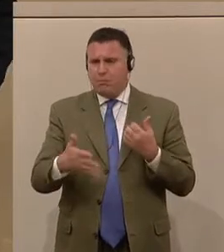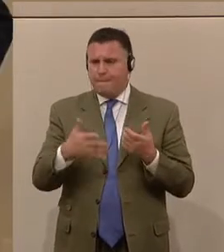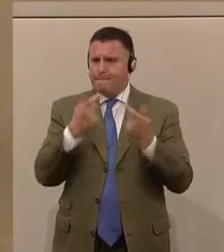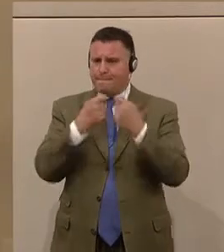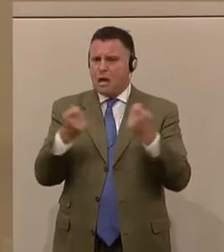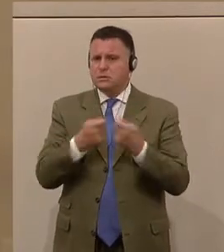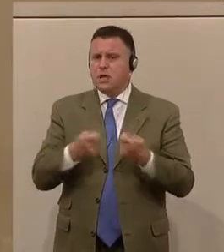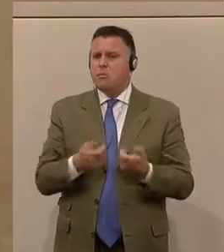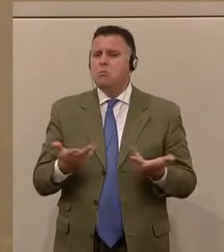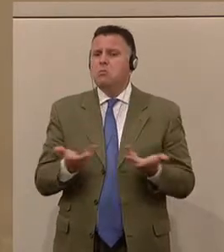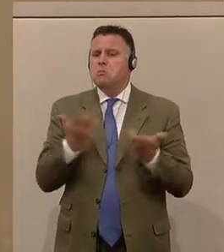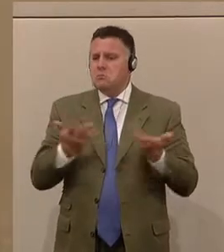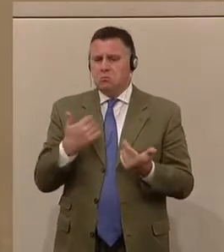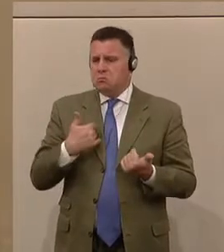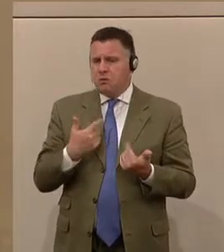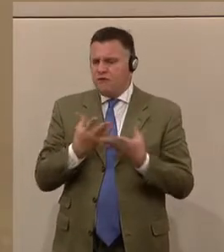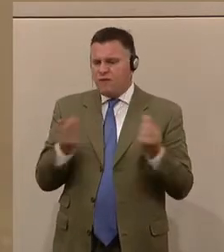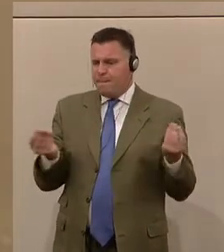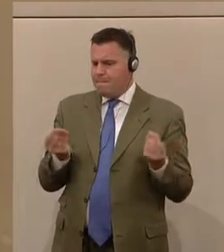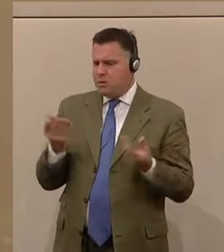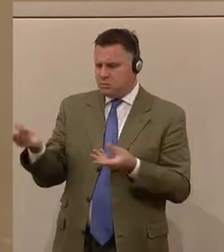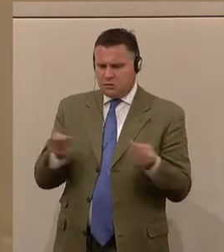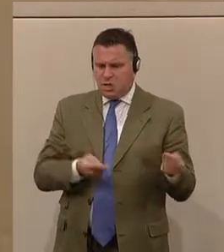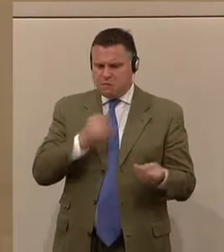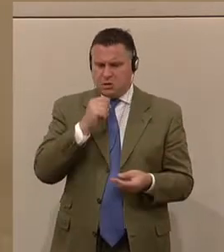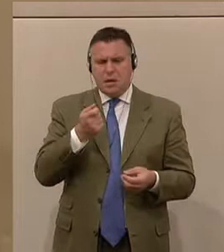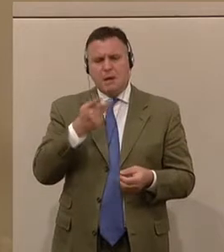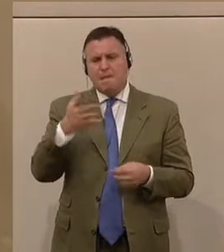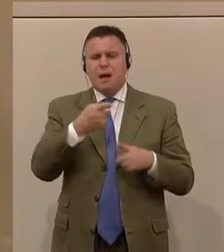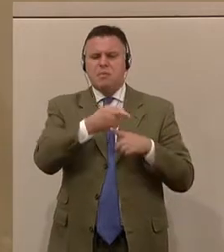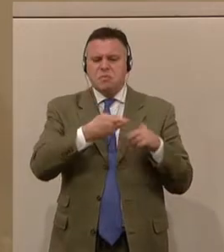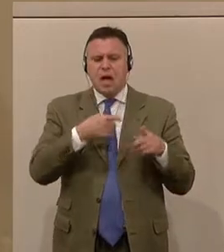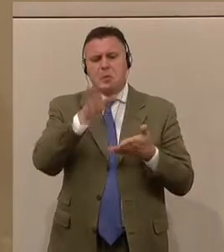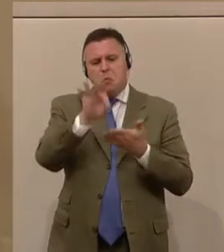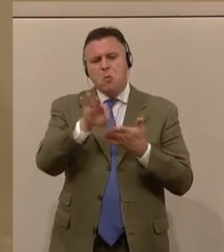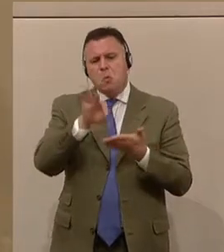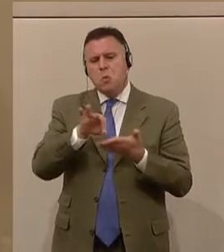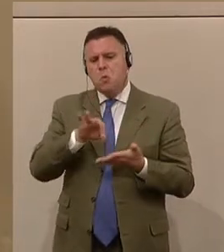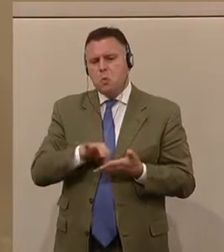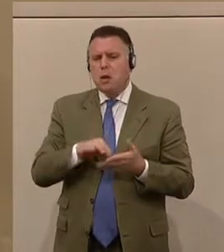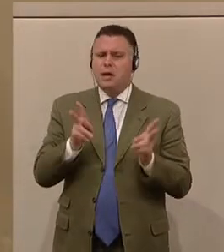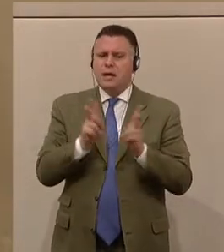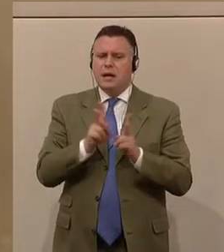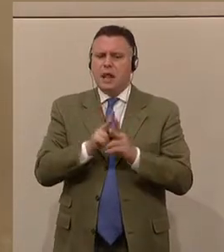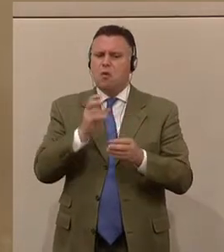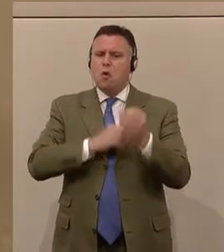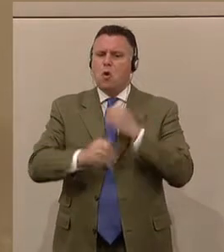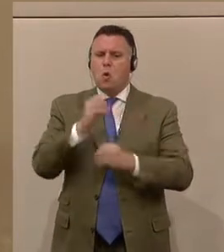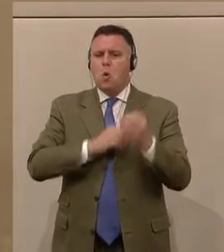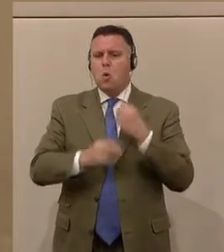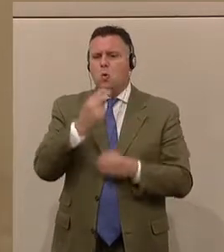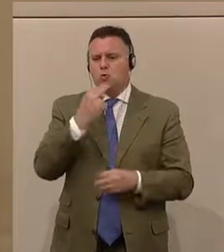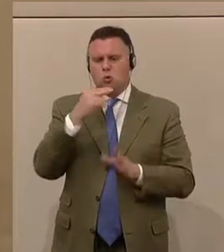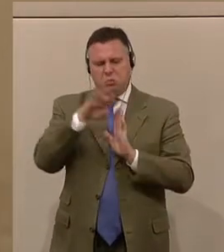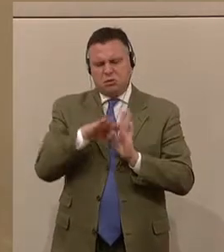dieses Maßnahmenbündel vermisse ich bei Ihnen. Einige Ansatzpunkte haben Sie erwähnt. Das kleine Ökostromgesetz, also das ist ein